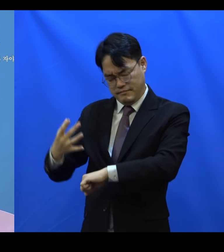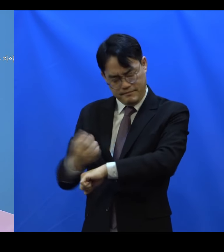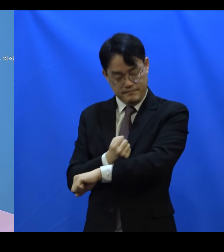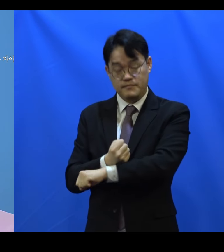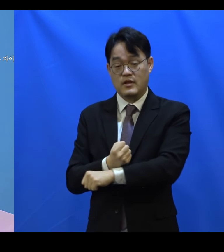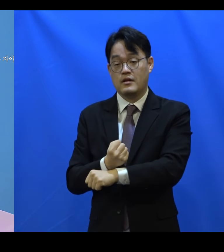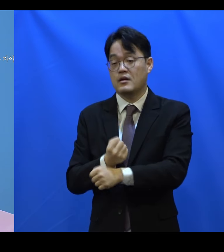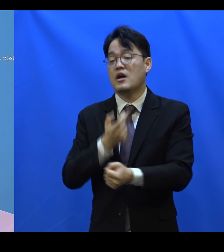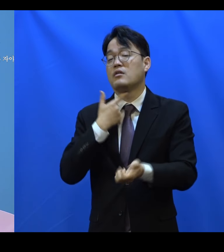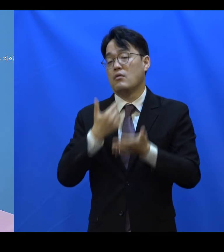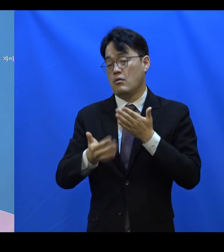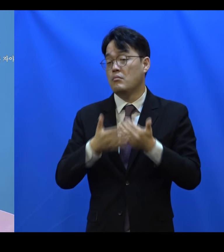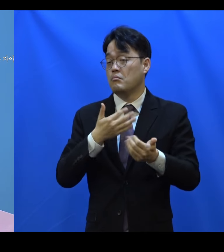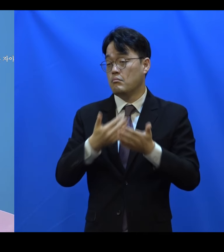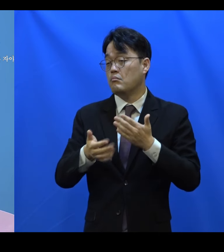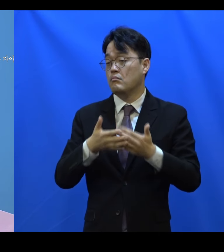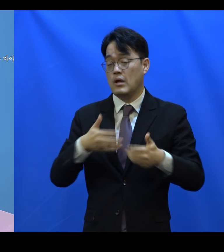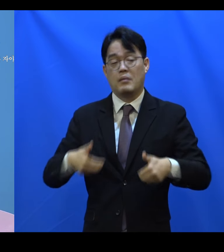그런 경험을 해보셔야 돼요, 그죠?